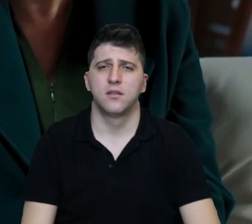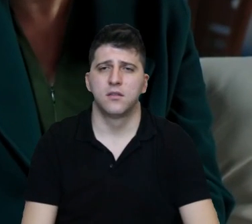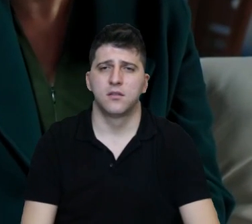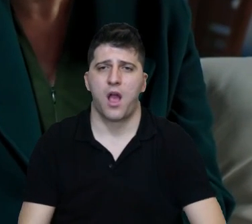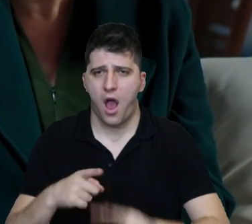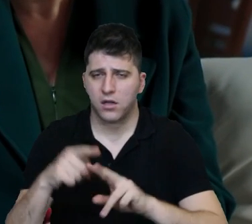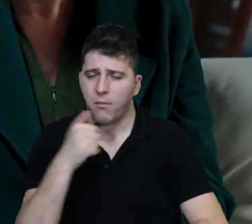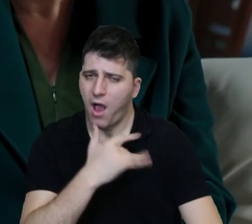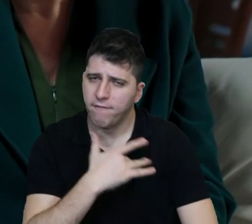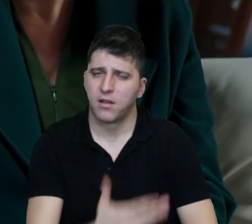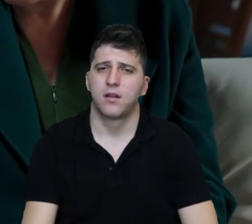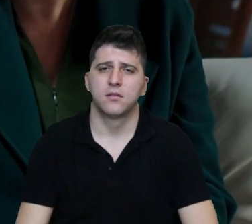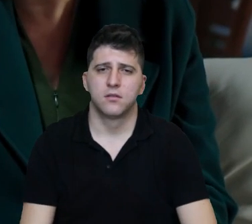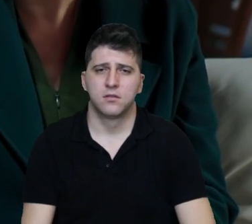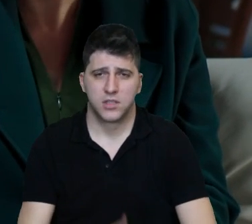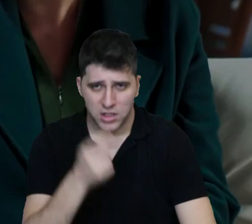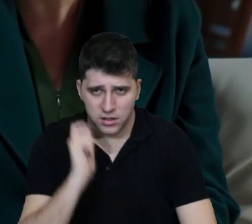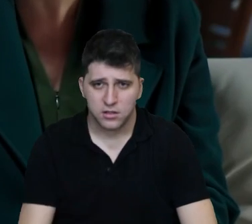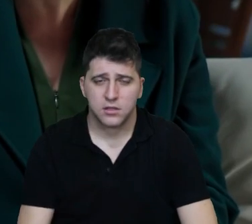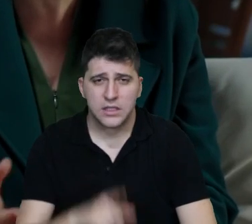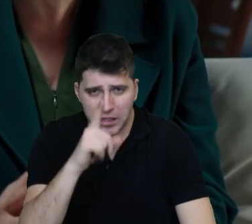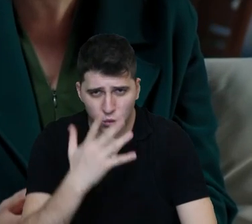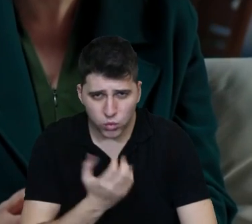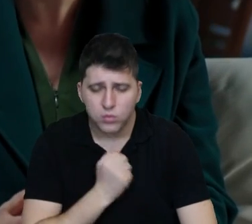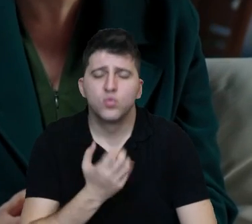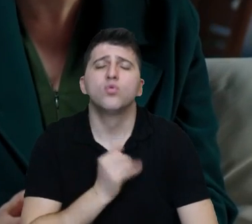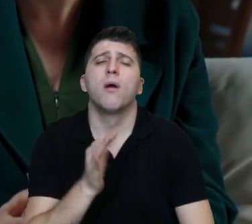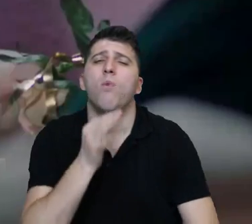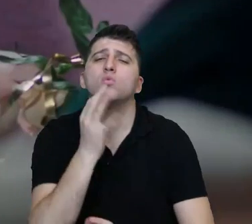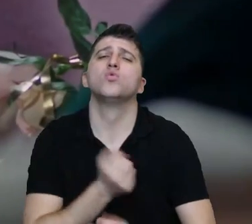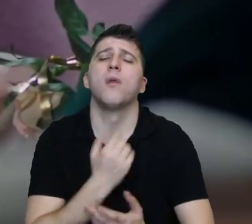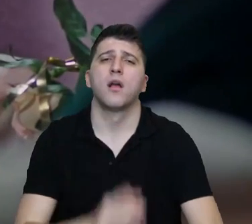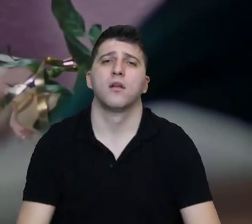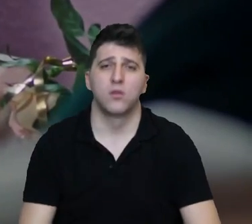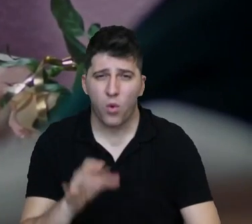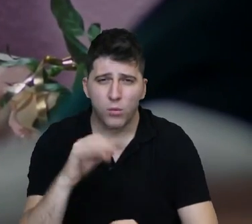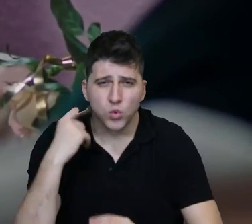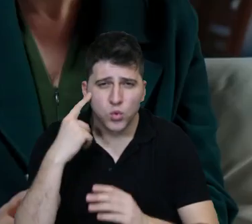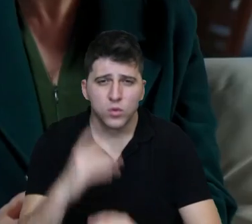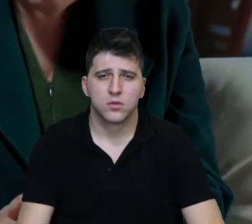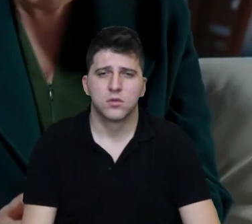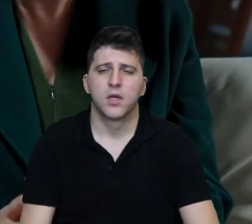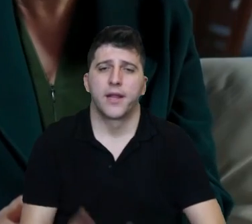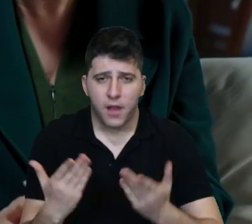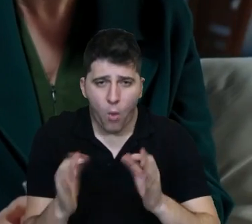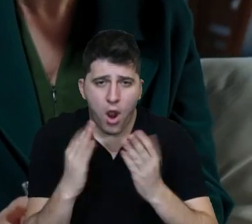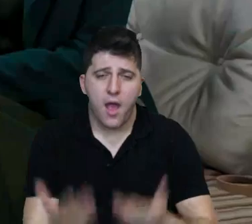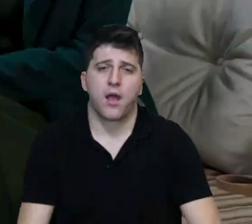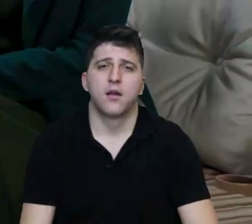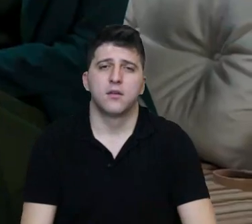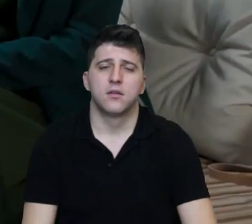babasını affeder. Gerçekten ya, sen de üzüldüğünde kalırsın vallahi. Ay öyle mi dersin? E tabii öyle